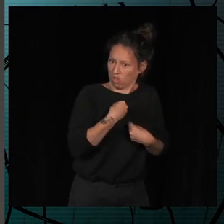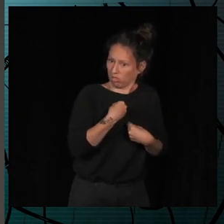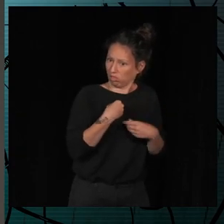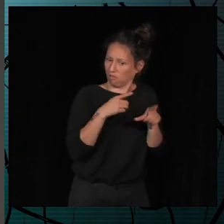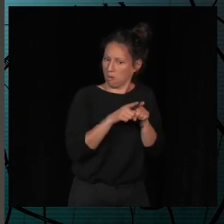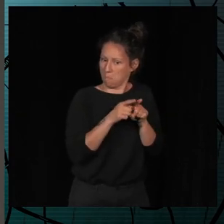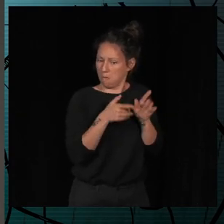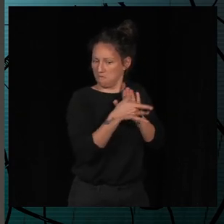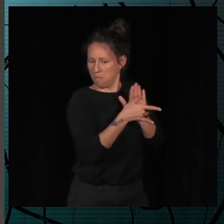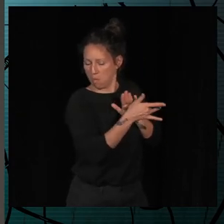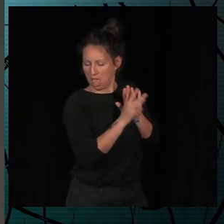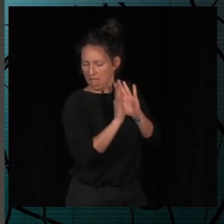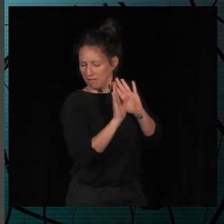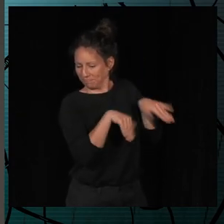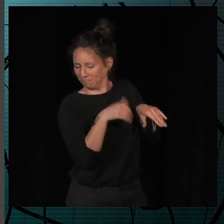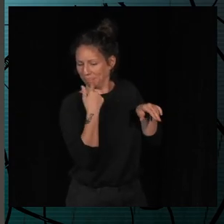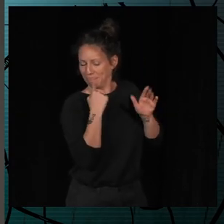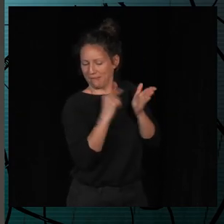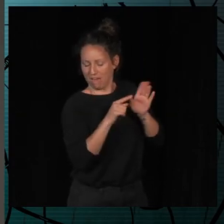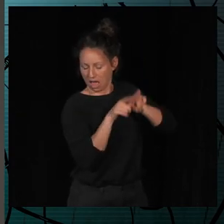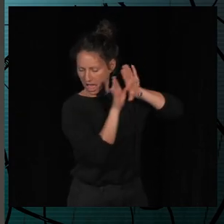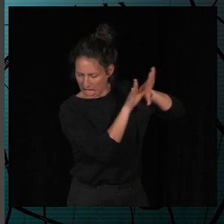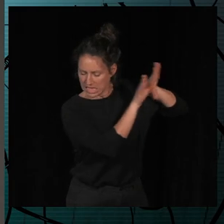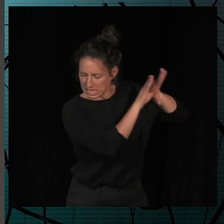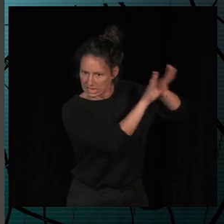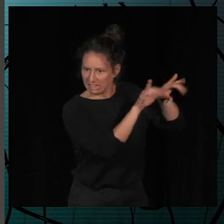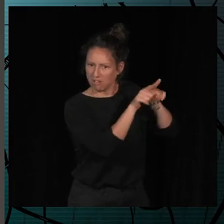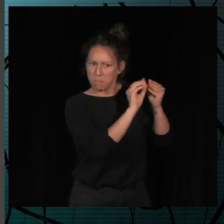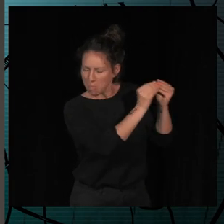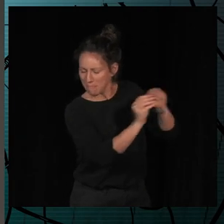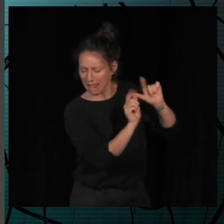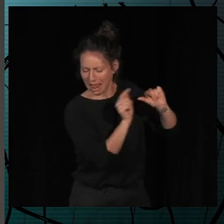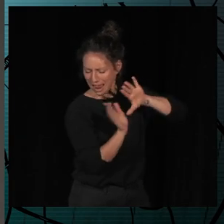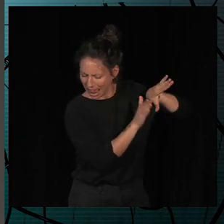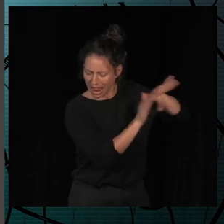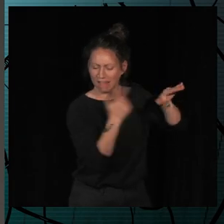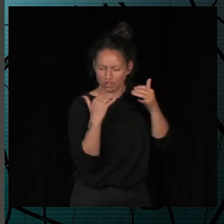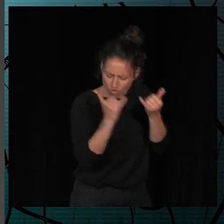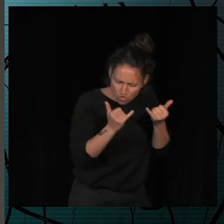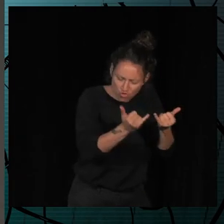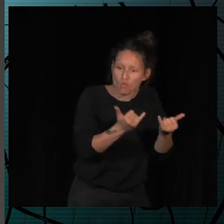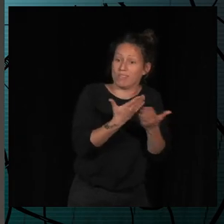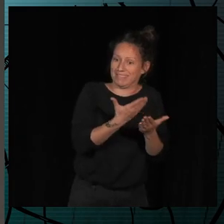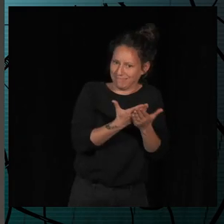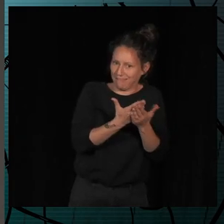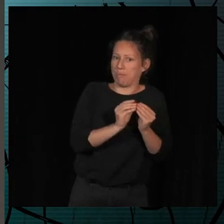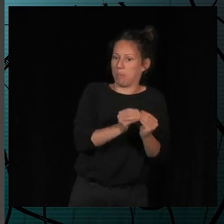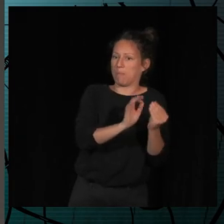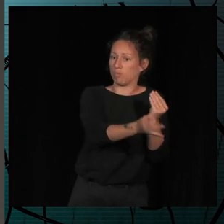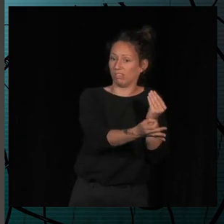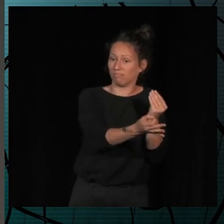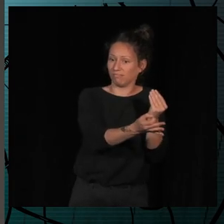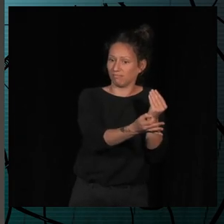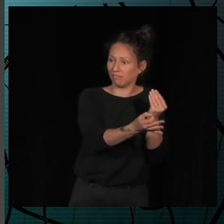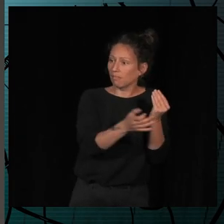la passion enrichit la vie et ça a été très bien dit la passion enrichit la vie de deux façons par la créativité et par la